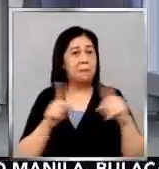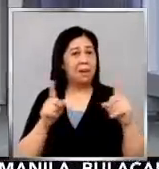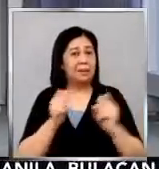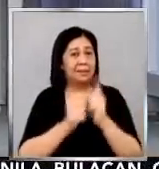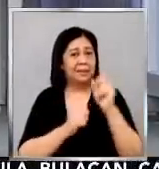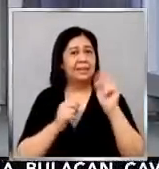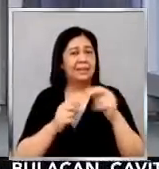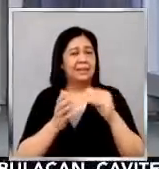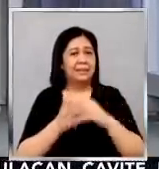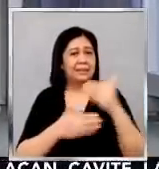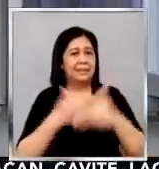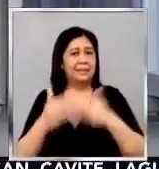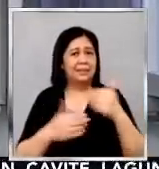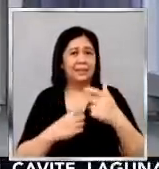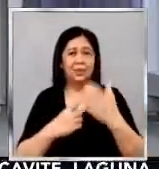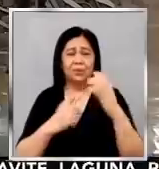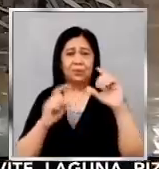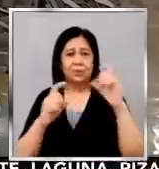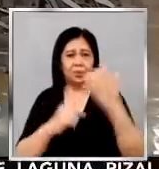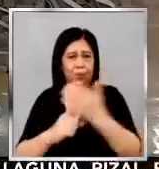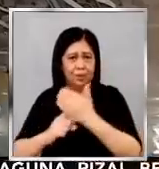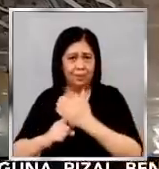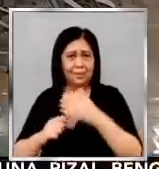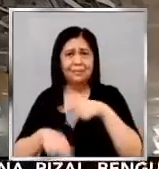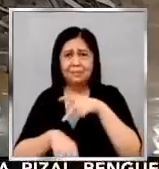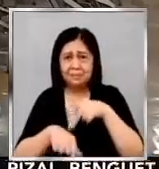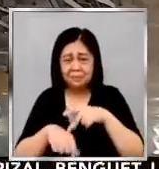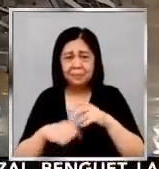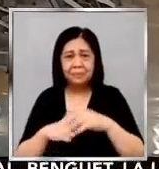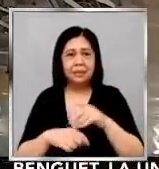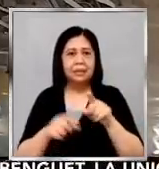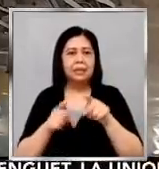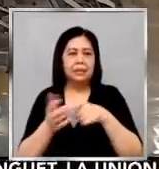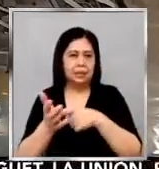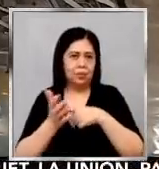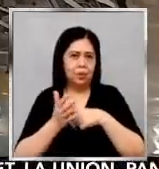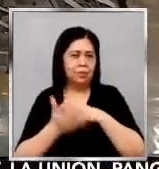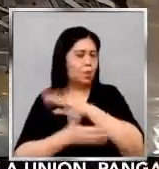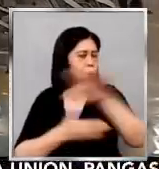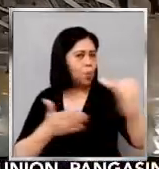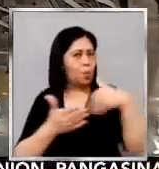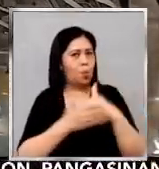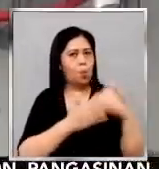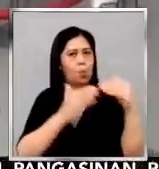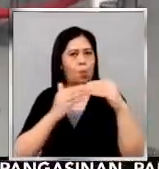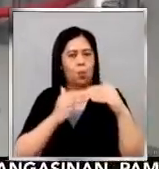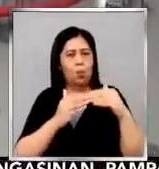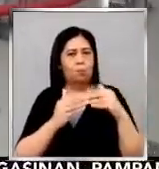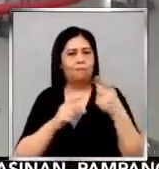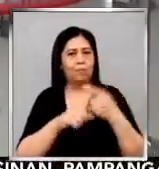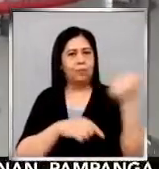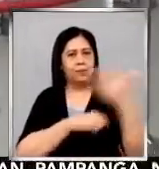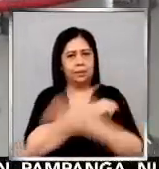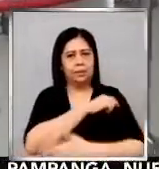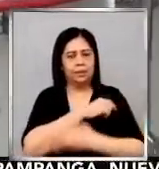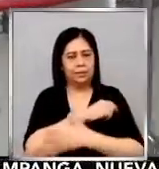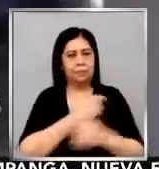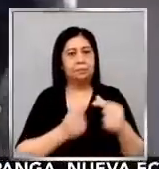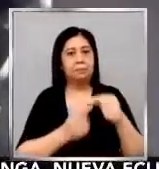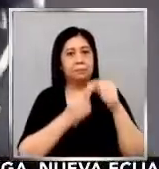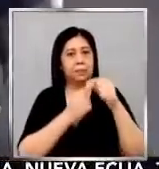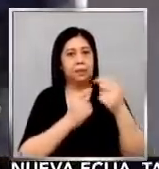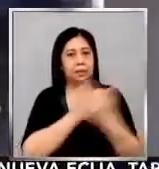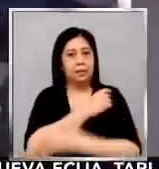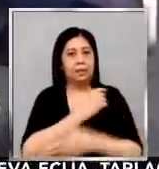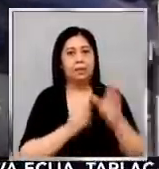sa quarantine pagbalik sa Pilipinas bilang requirement sa lahat ng mga galing sa ibang bansa, lalo na sa mga bansang kasama sa